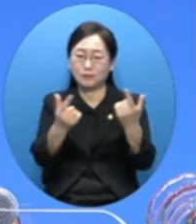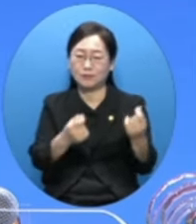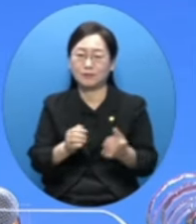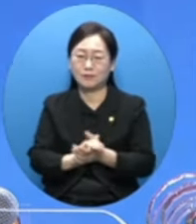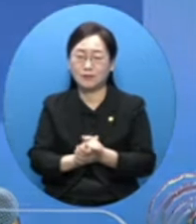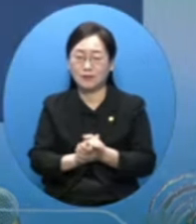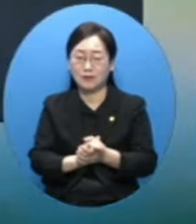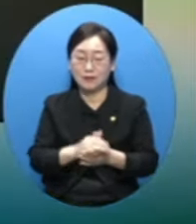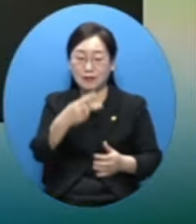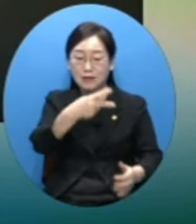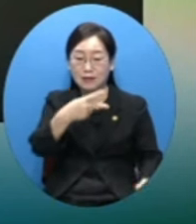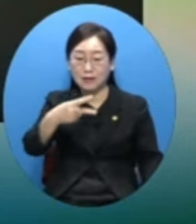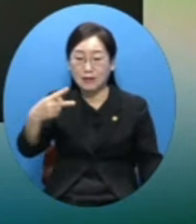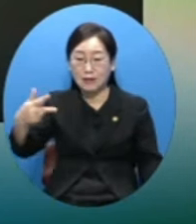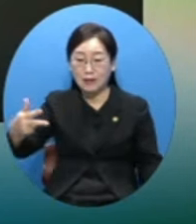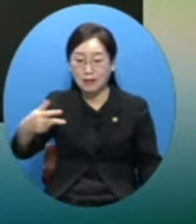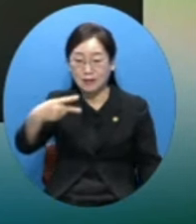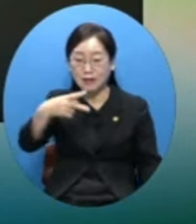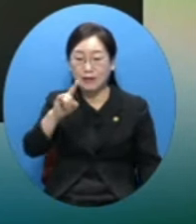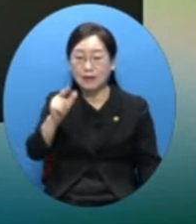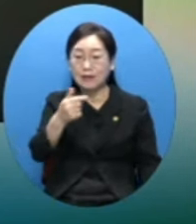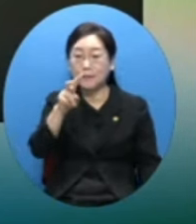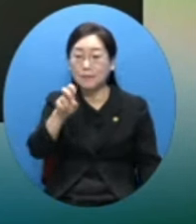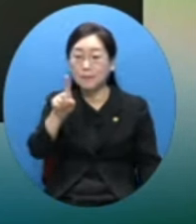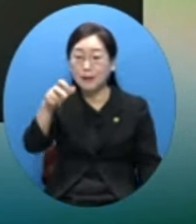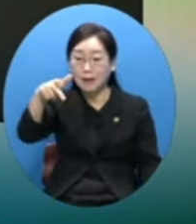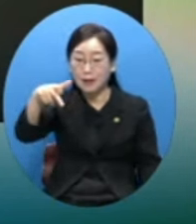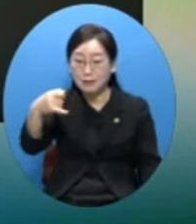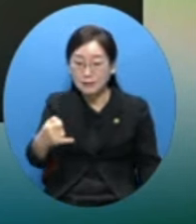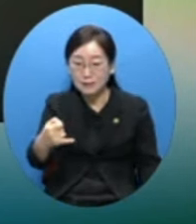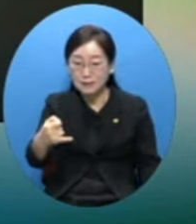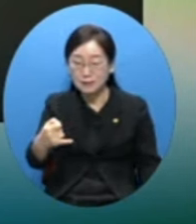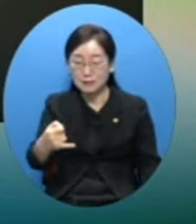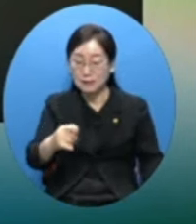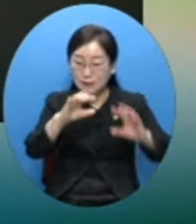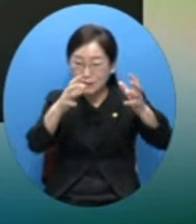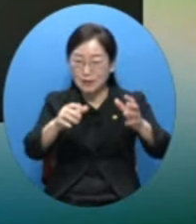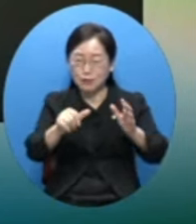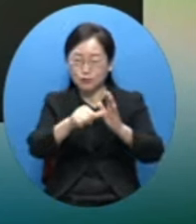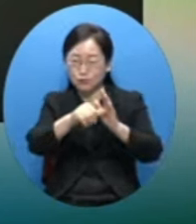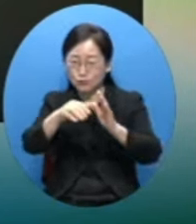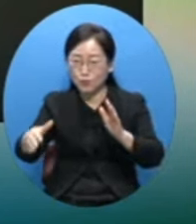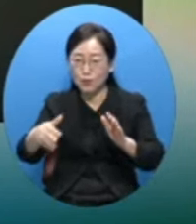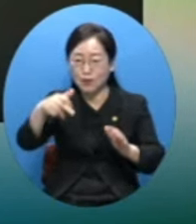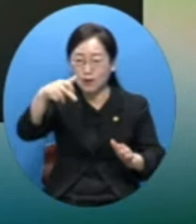덴마크의 유명한 철학자 쉐렌 킬케고르라고 하는 분이